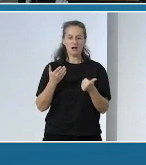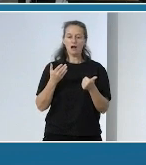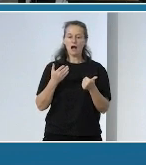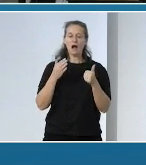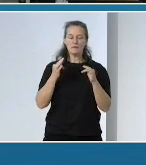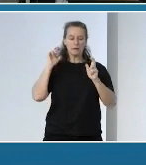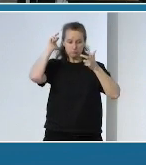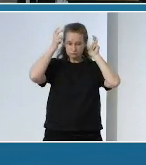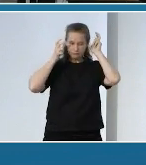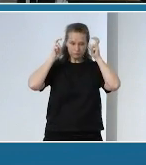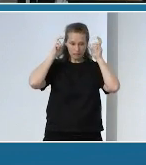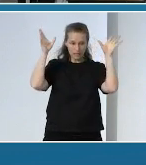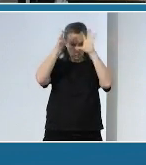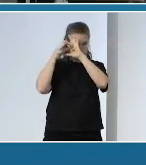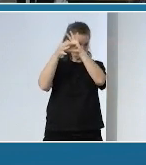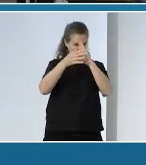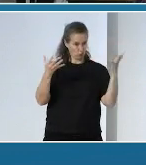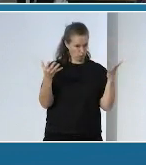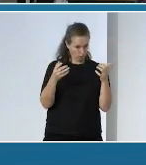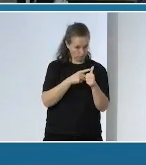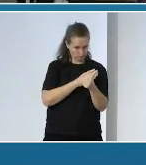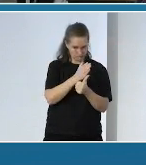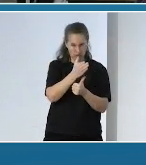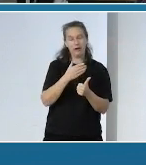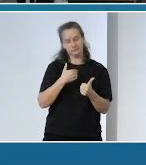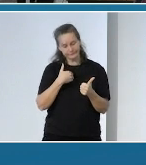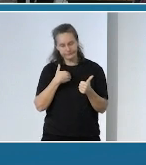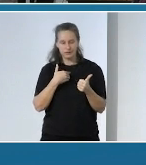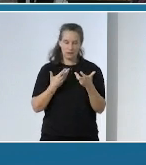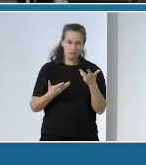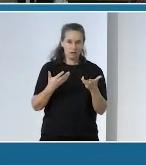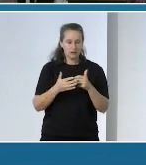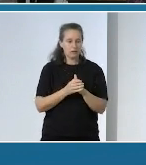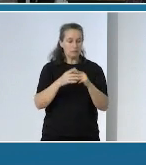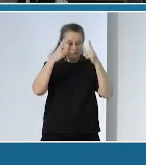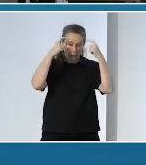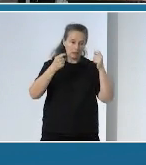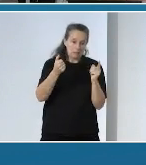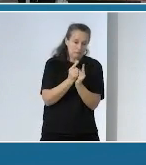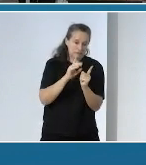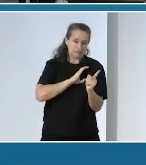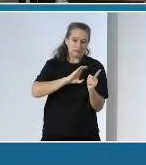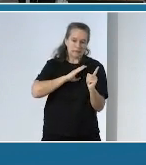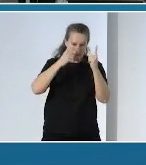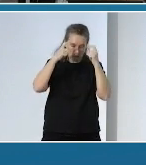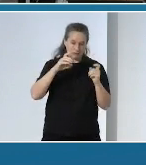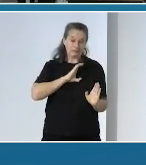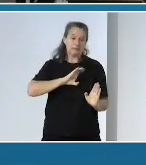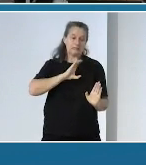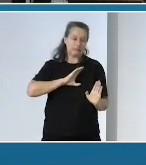l'appareil vestibulaire et ses connexions. Enfin, je vous ferai un peu de théorie. J'essaierai de ne pas être